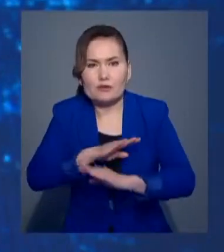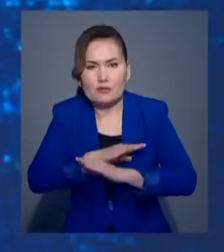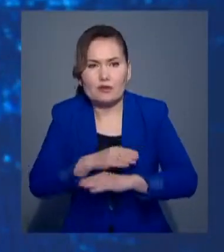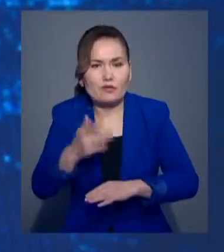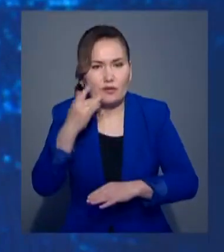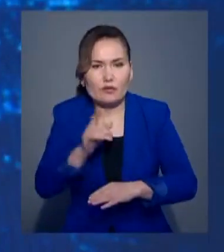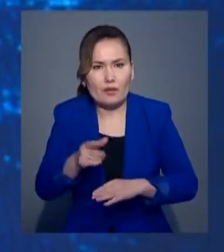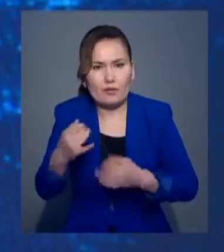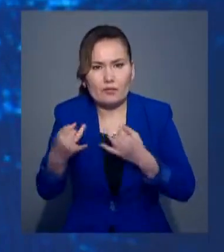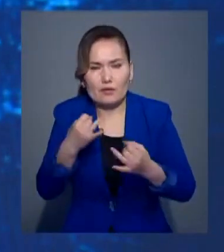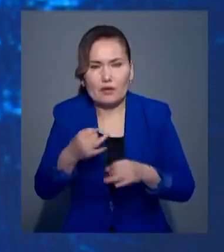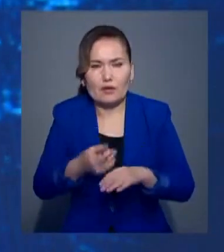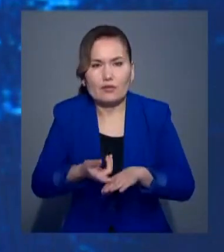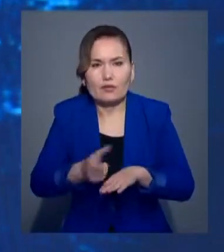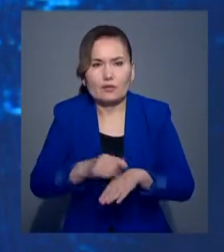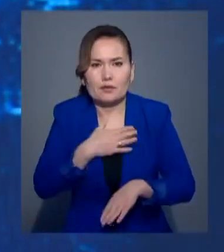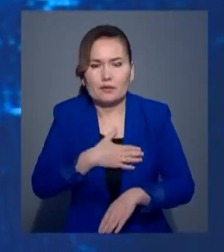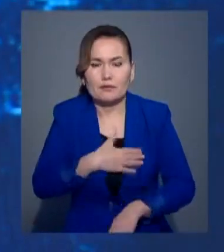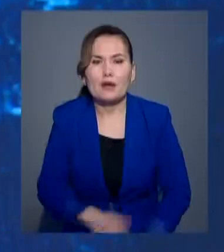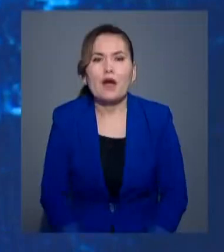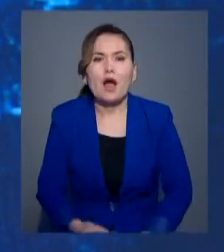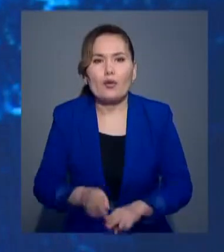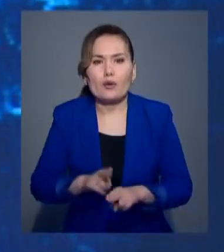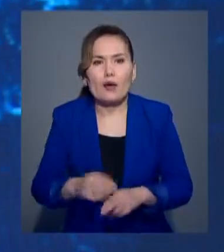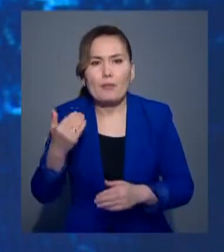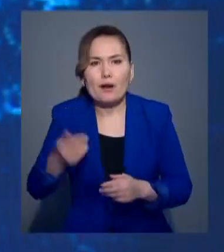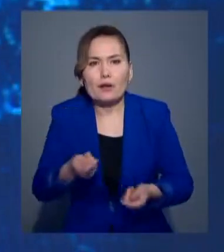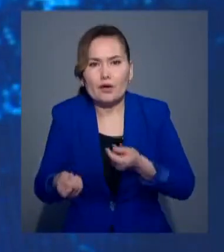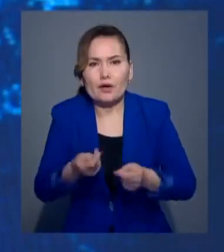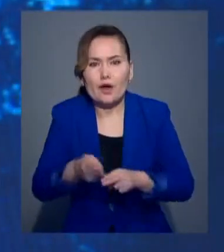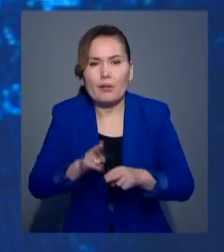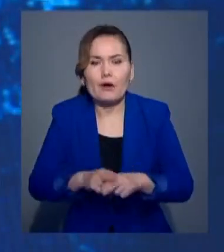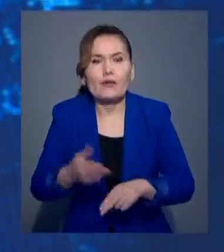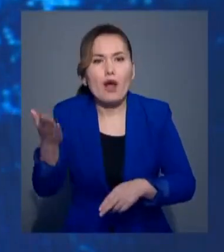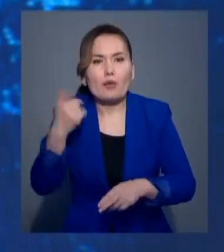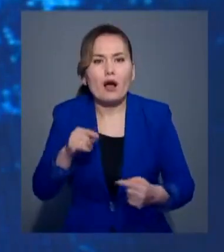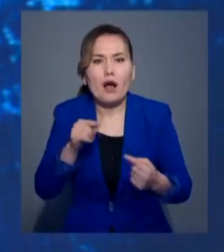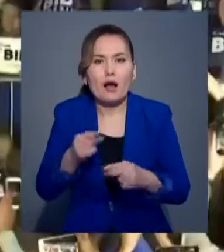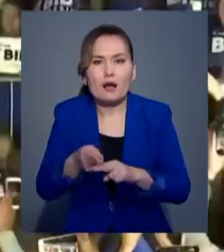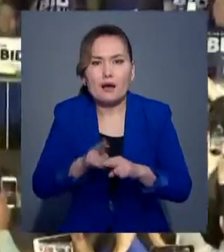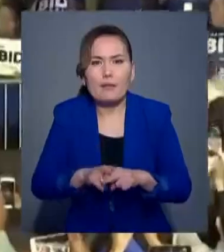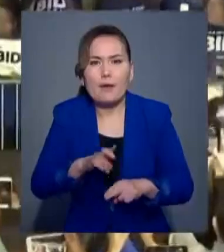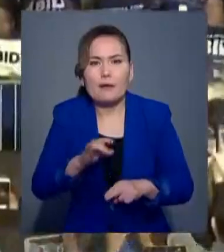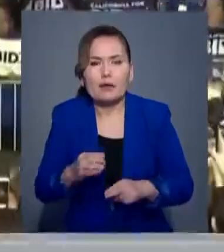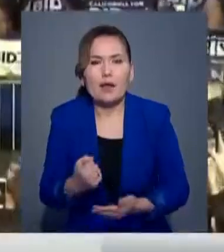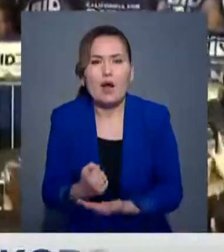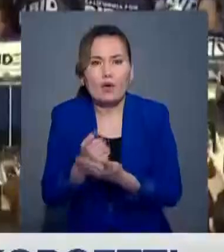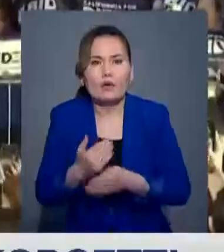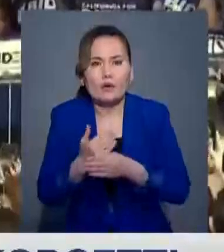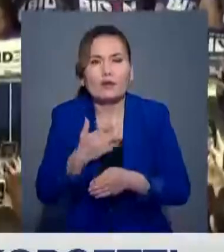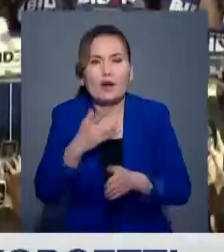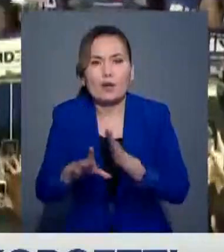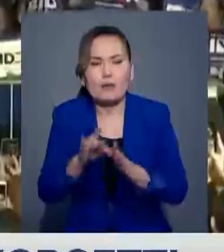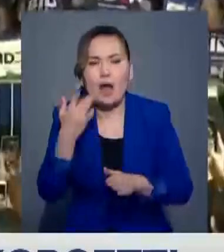Ақшта демократиялық партиядан президентке үміткер болған Берни Сандерс өзінің бұрынғы қарсыласы Джо Байденге қолдауын білдіріп,